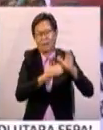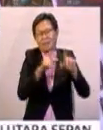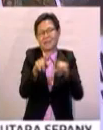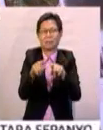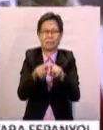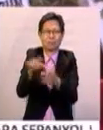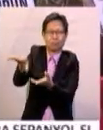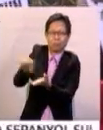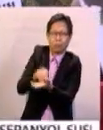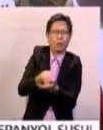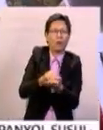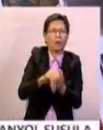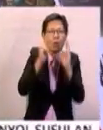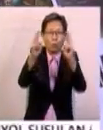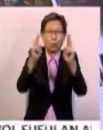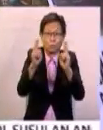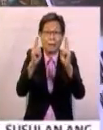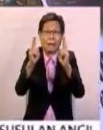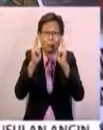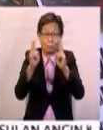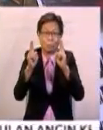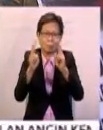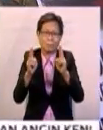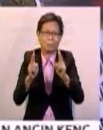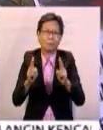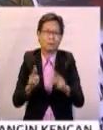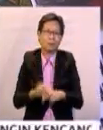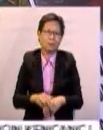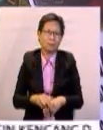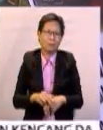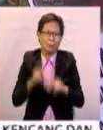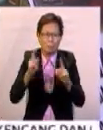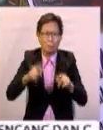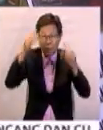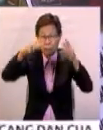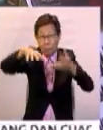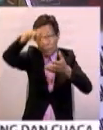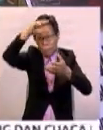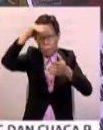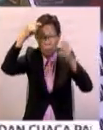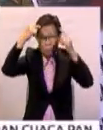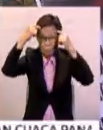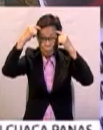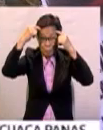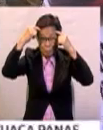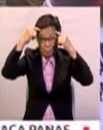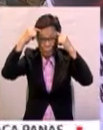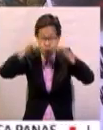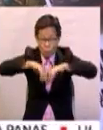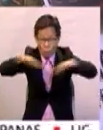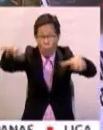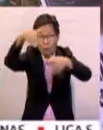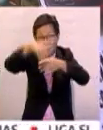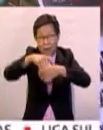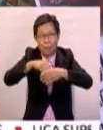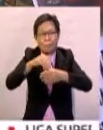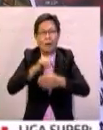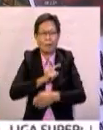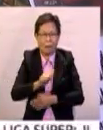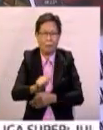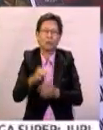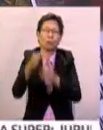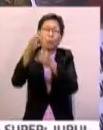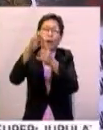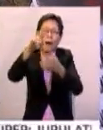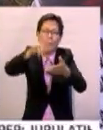Ustaz, kita sedia maklum memang perlu pengetahuan yang luas dalam agama, lebih-lebih lagi dalam